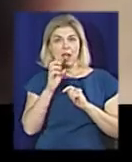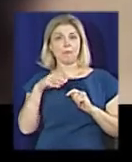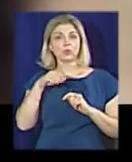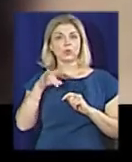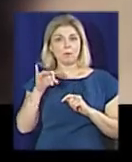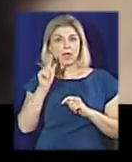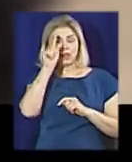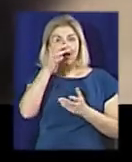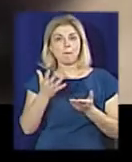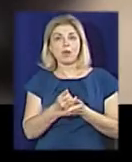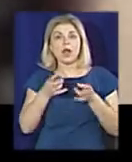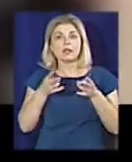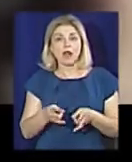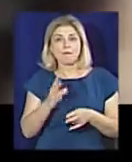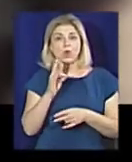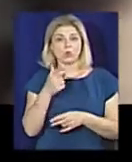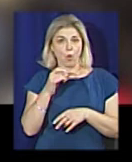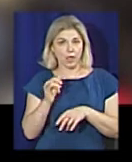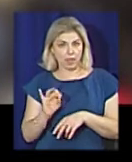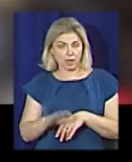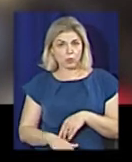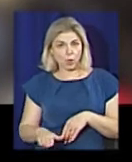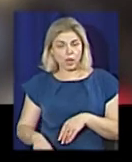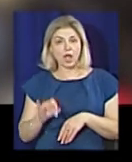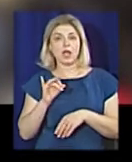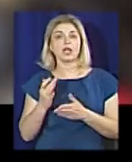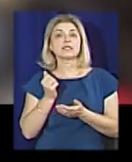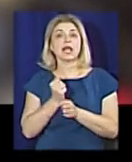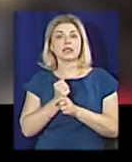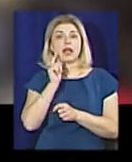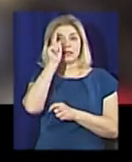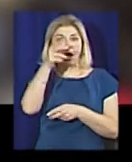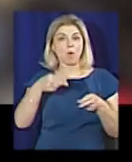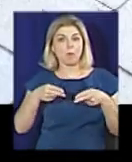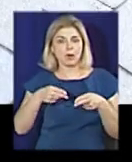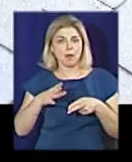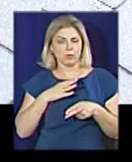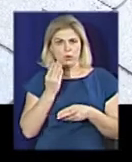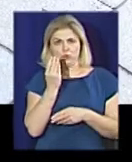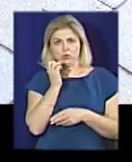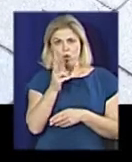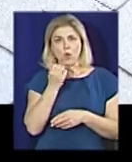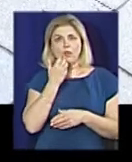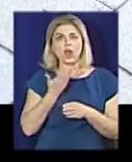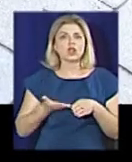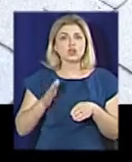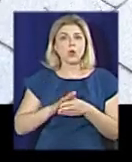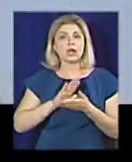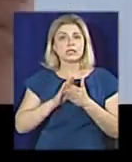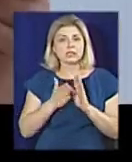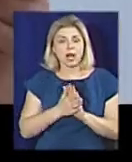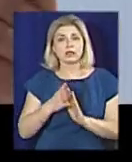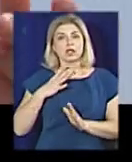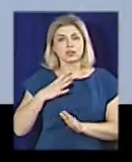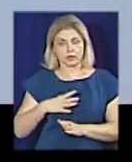отримала травму ноги, через що виник некроз. В Грузії зробила операцію та була шокована, коли дізналася, що в тяжкому стані їй доведеться 2 доби чекати